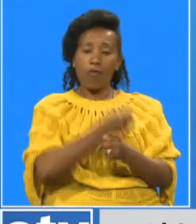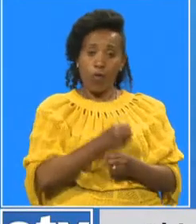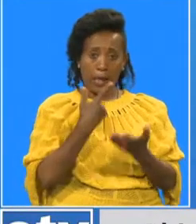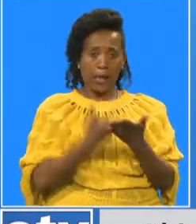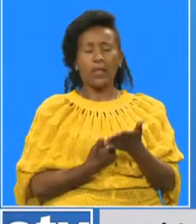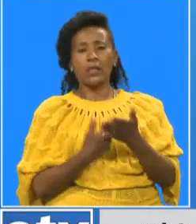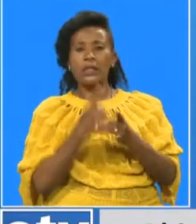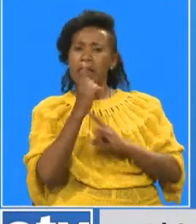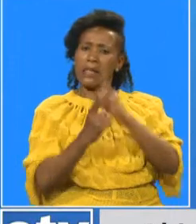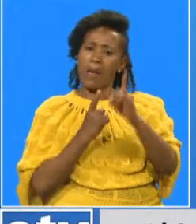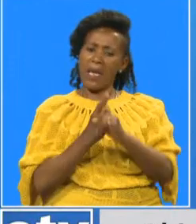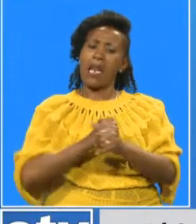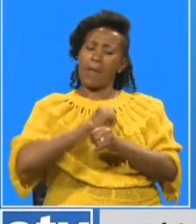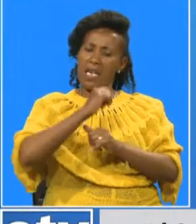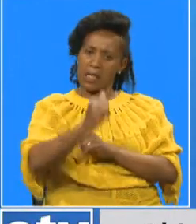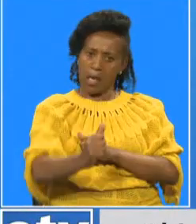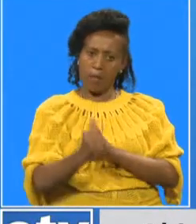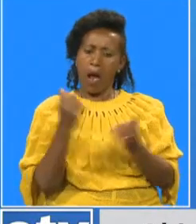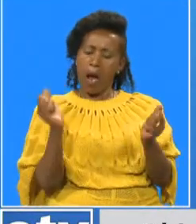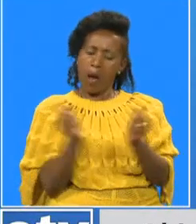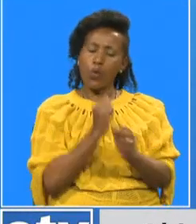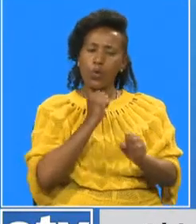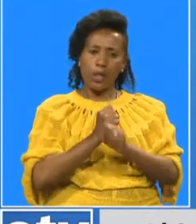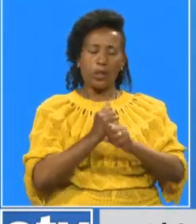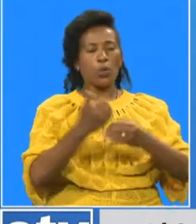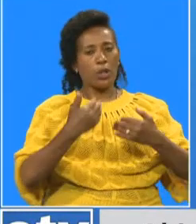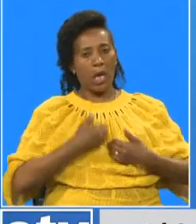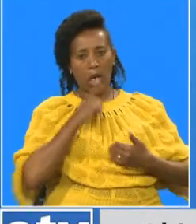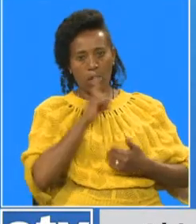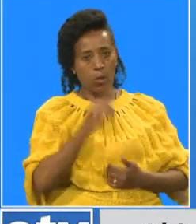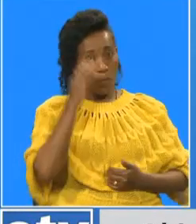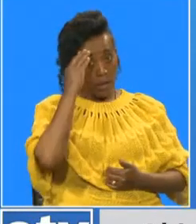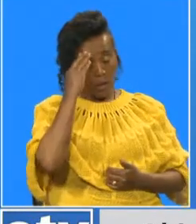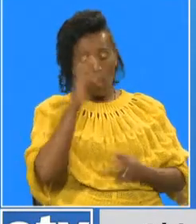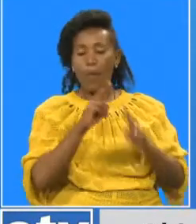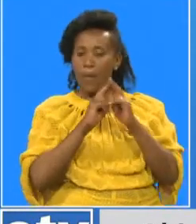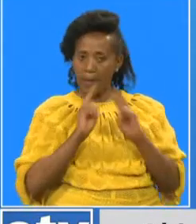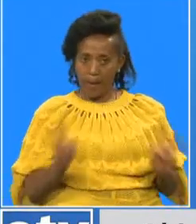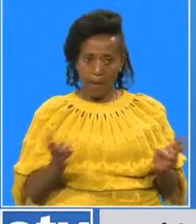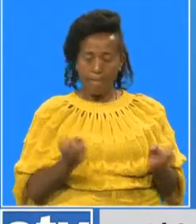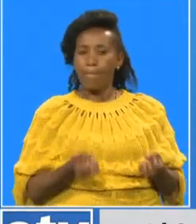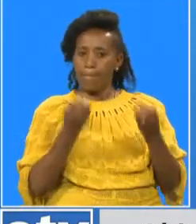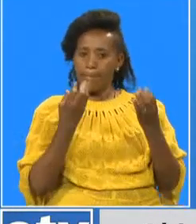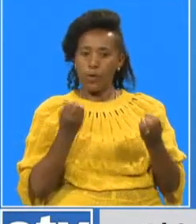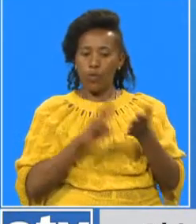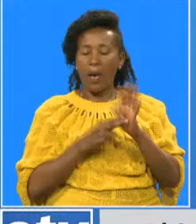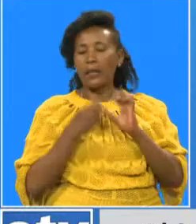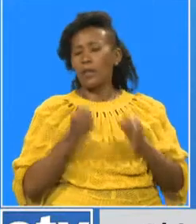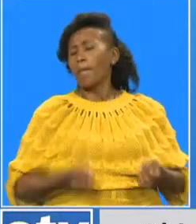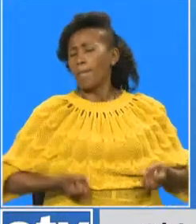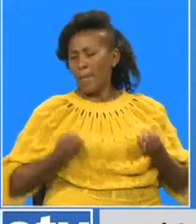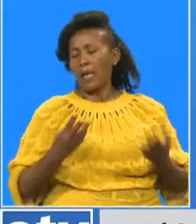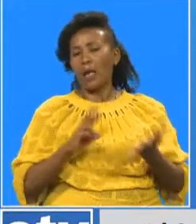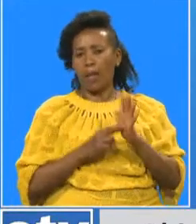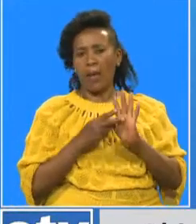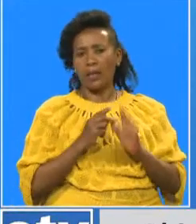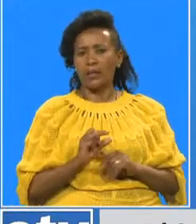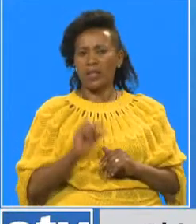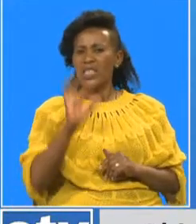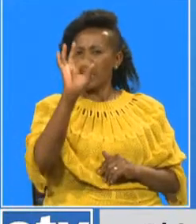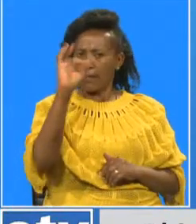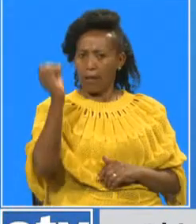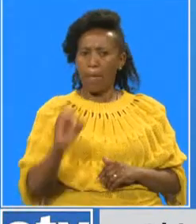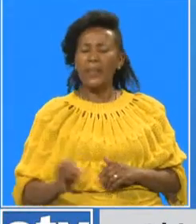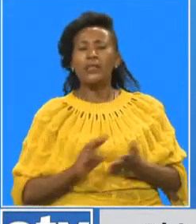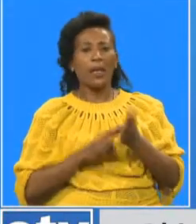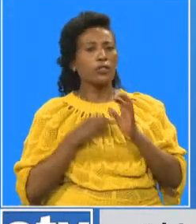ለመሻገር በጣም አብረው እየሰሩ እንዳለ ነው የምናውቀው። በጣም ብዙ ማለት ነው፣ በጣም በርካታ ኦልሞስት